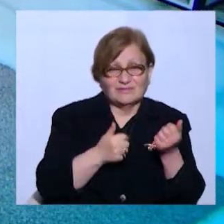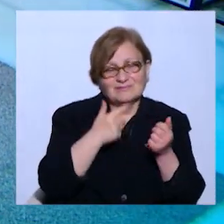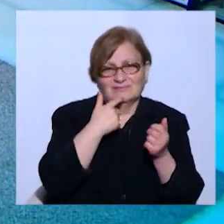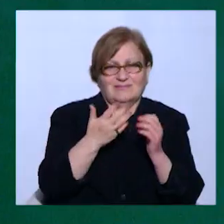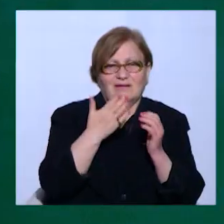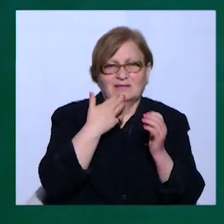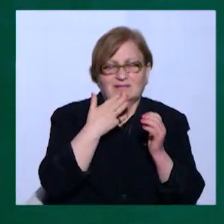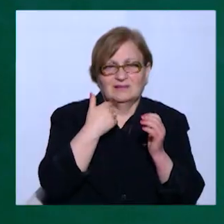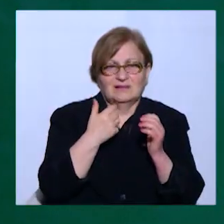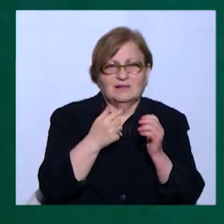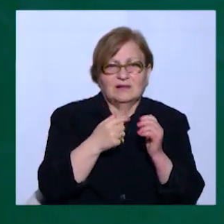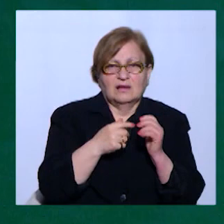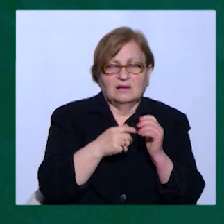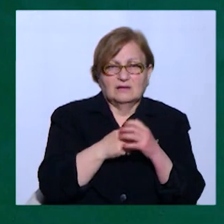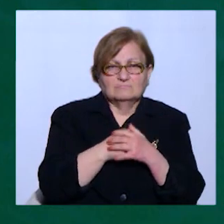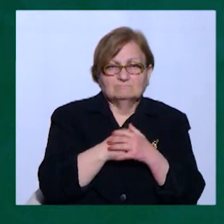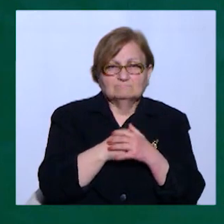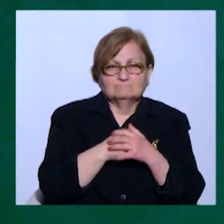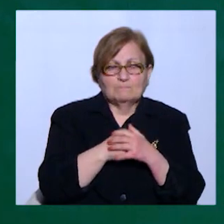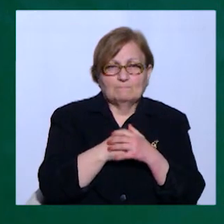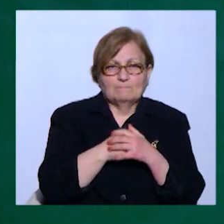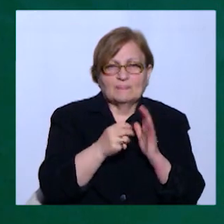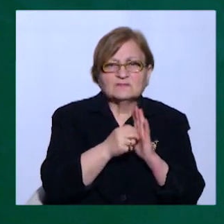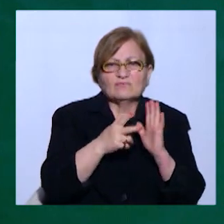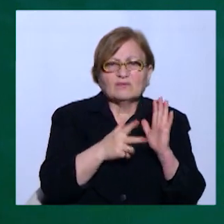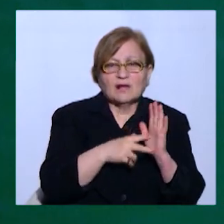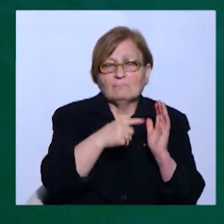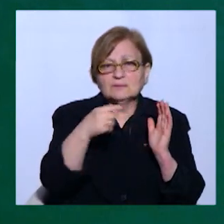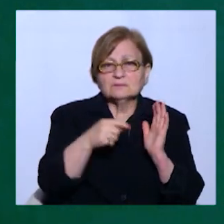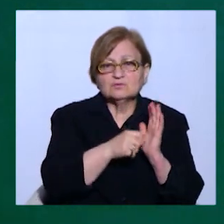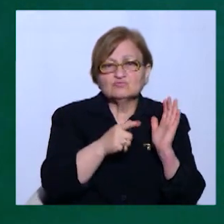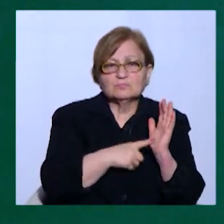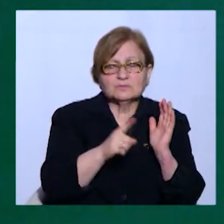ისეთ წილადებში რომელიც არის 1 მეტი და რა არის მოდი კიდევ ნახოთ 18 17.